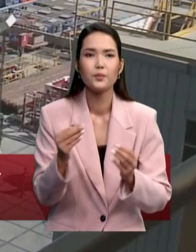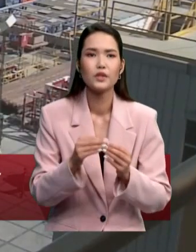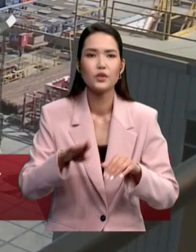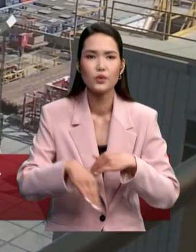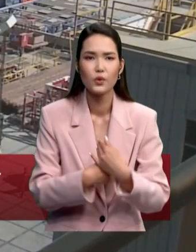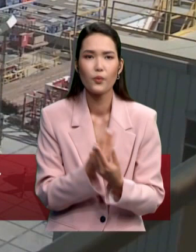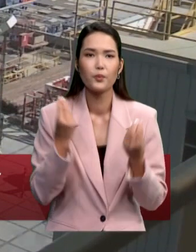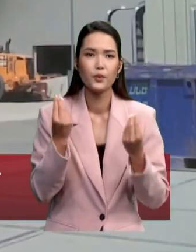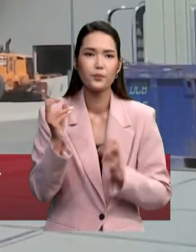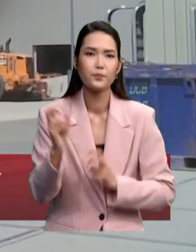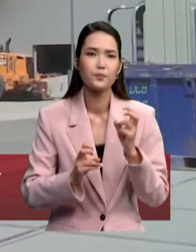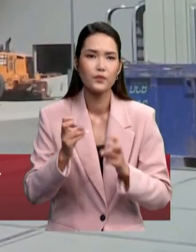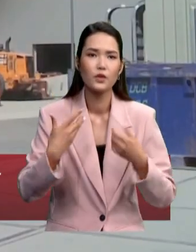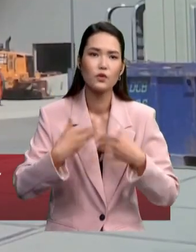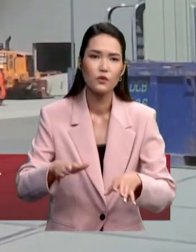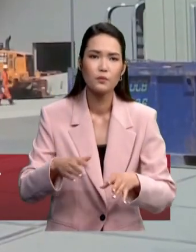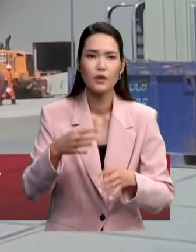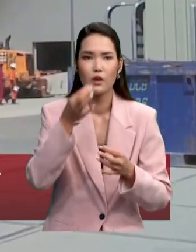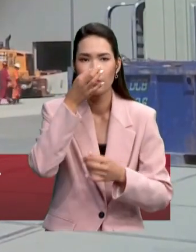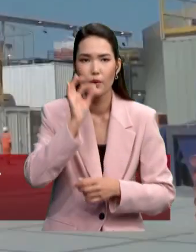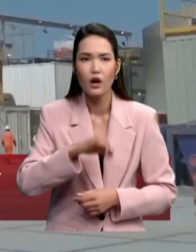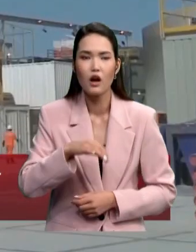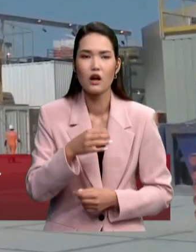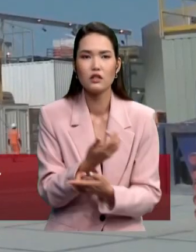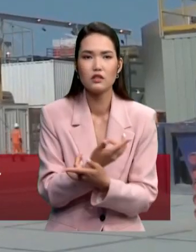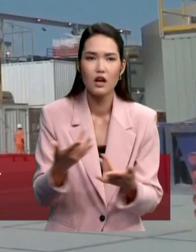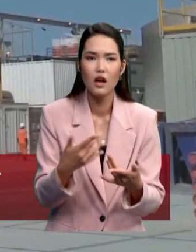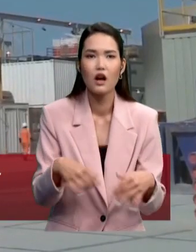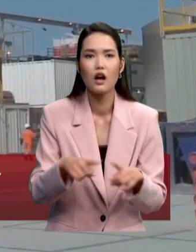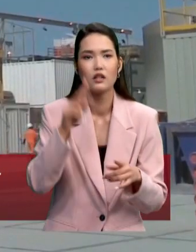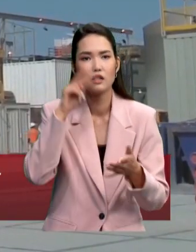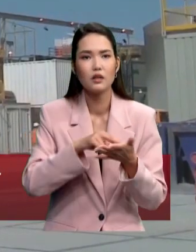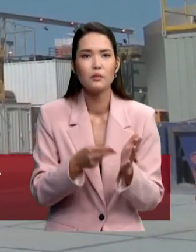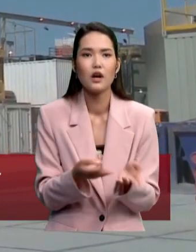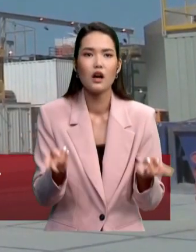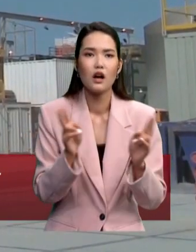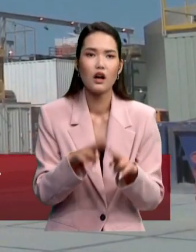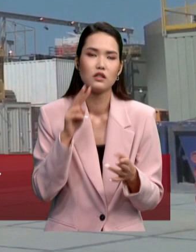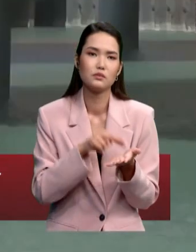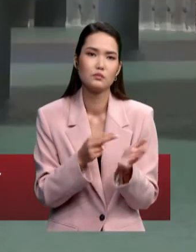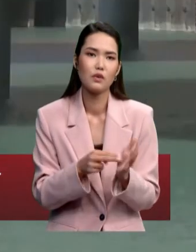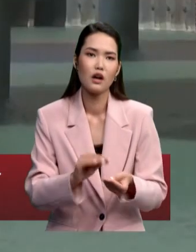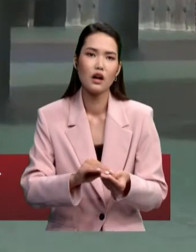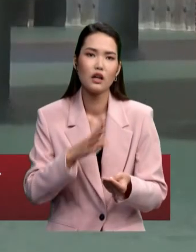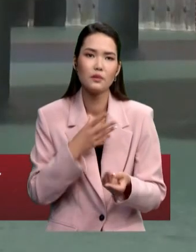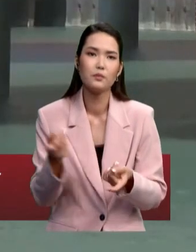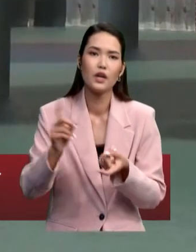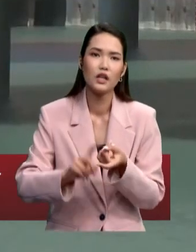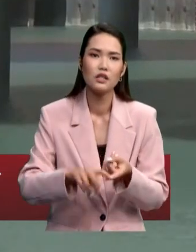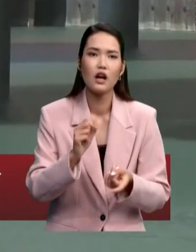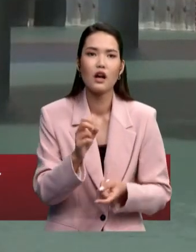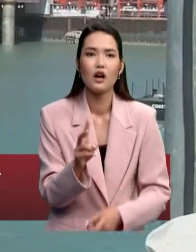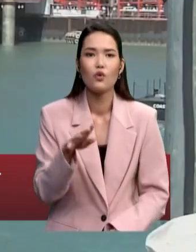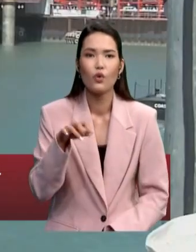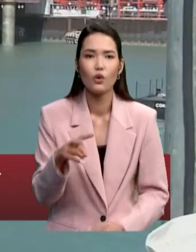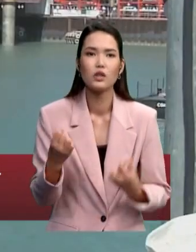новых крупных производств по выпуску профильного оборудования. Однако планы так и остались лишь планами. В этой связи депутаты фракции